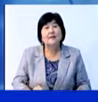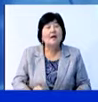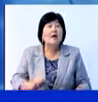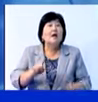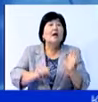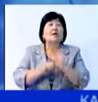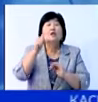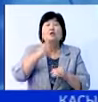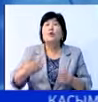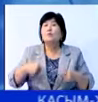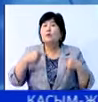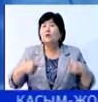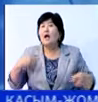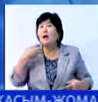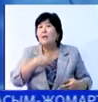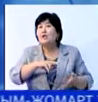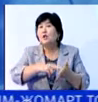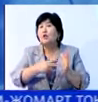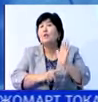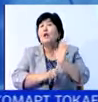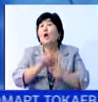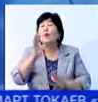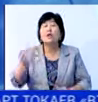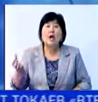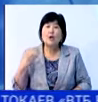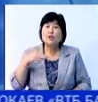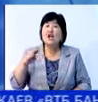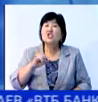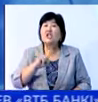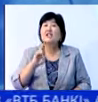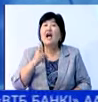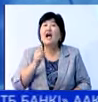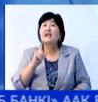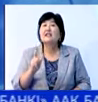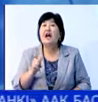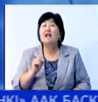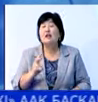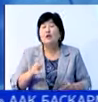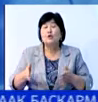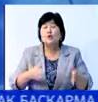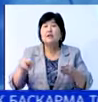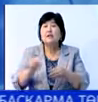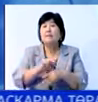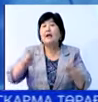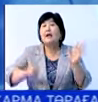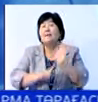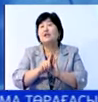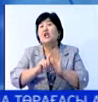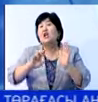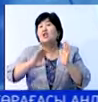Келер жылы өңір үшін бірқатар маңызды жобалар қолға алынады. Қызылорда Жезқазған жолын қайта жаңғырту жұмыстары басталып,